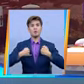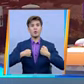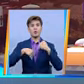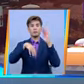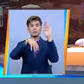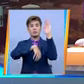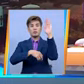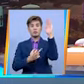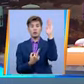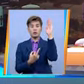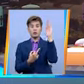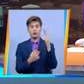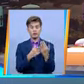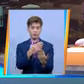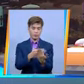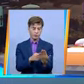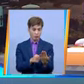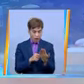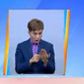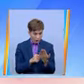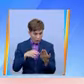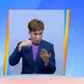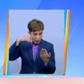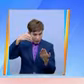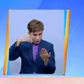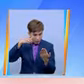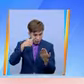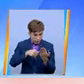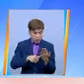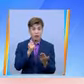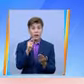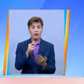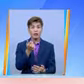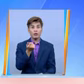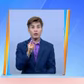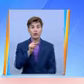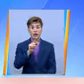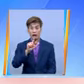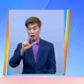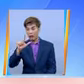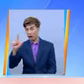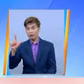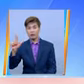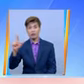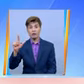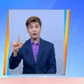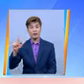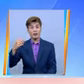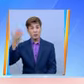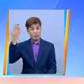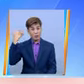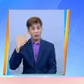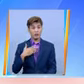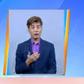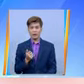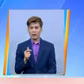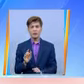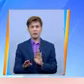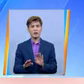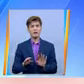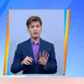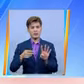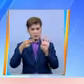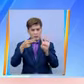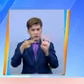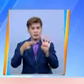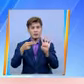ช็อกค่ะเจอบินค่าไฟเข้าไป11ล้านบาทจุกๆนะคะเนี่ยทั้งที่ก่อนหน้านี้จ่ายแค่ 40,000 กว่าบาทเองล่